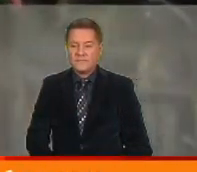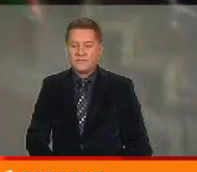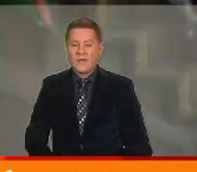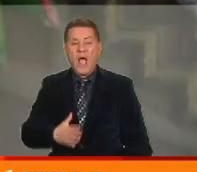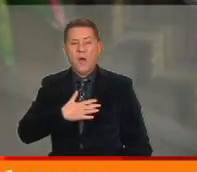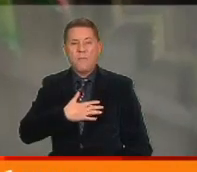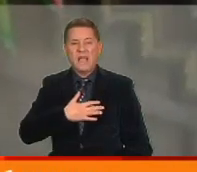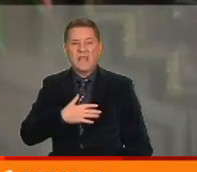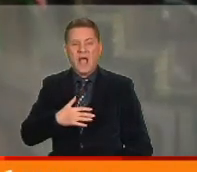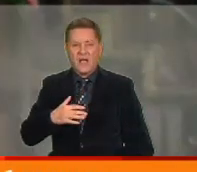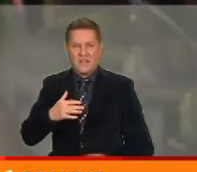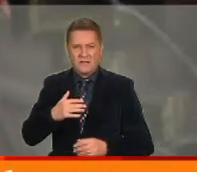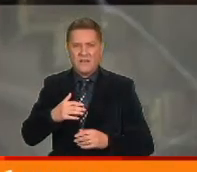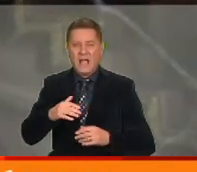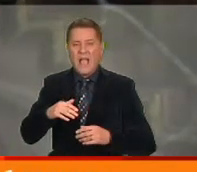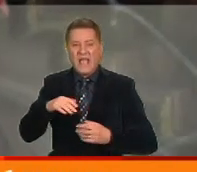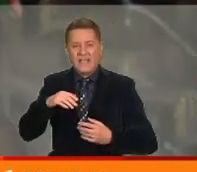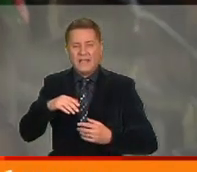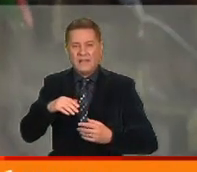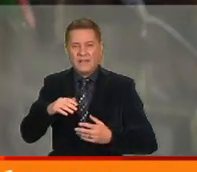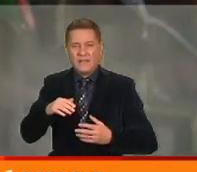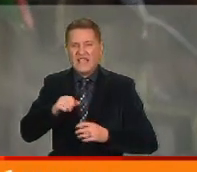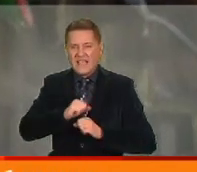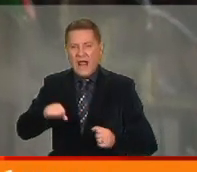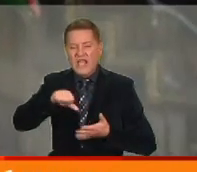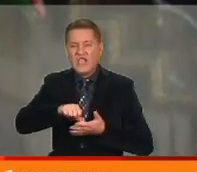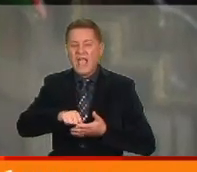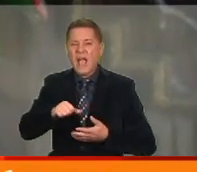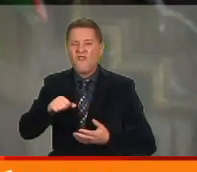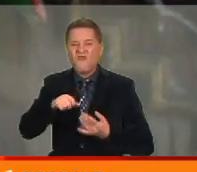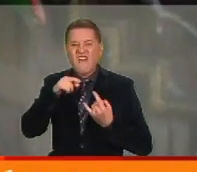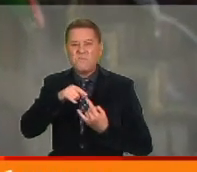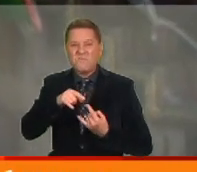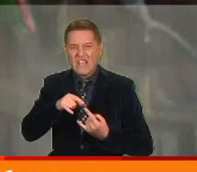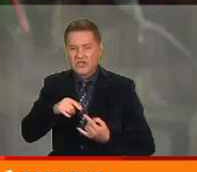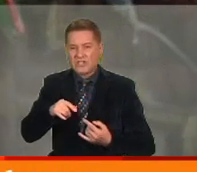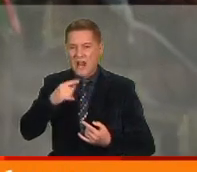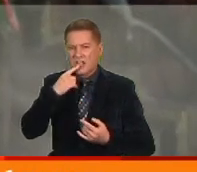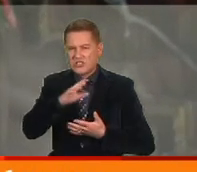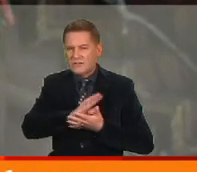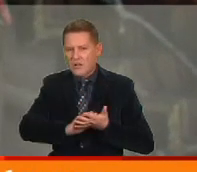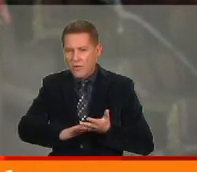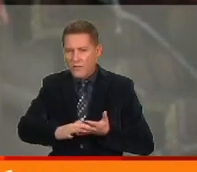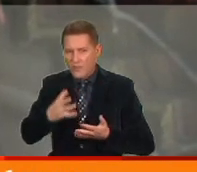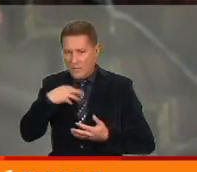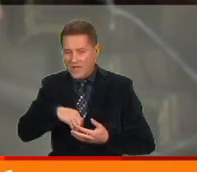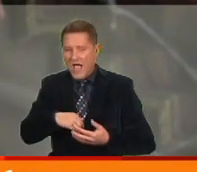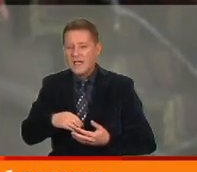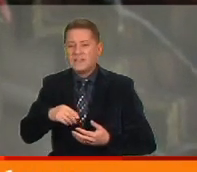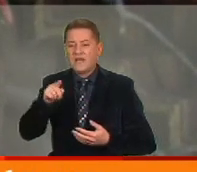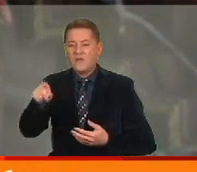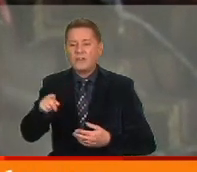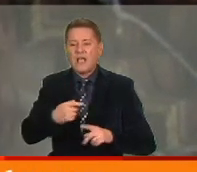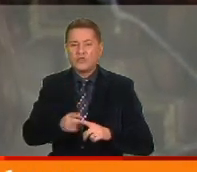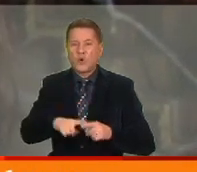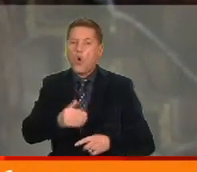Моя героїня – вампірша, яка наче з холодною кров'ю і не знає, що таке живість і кохання, але все ж таки вона цього